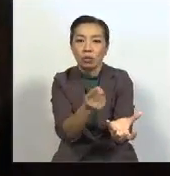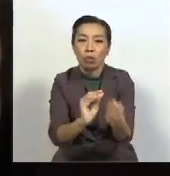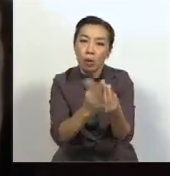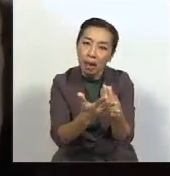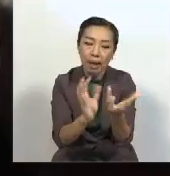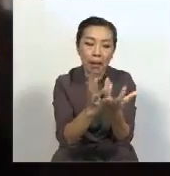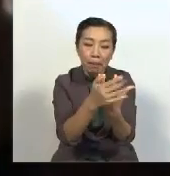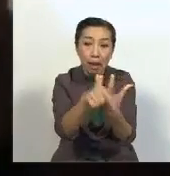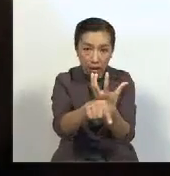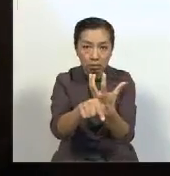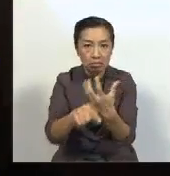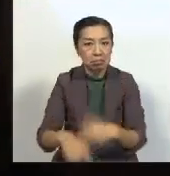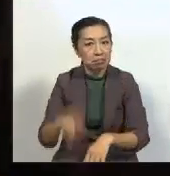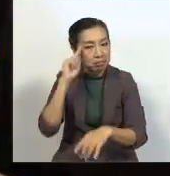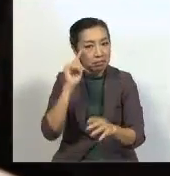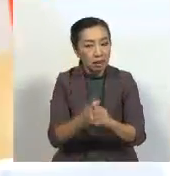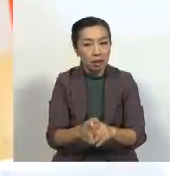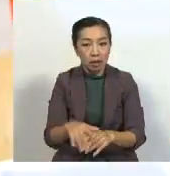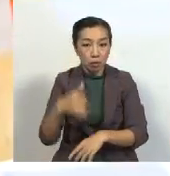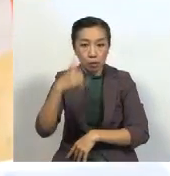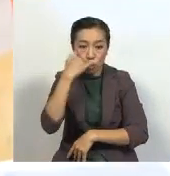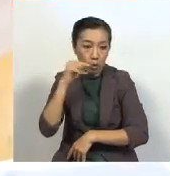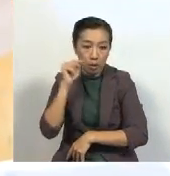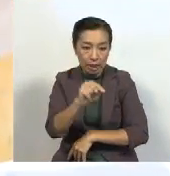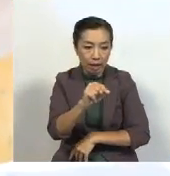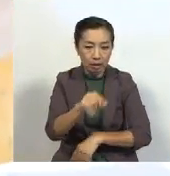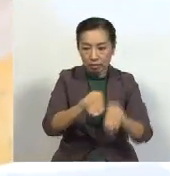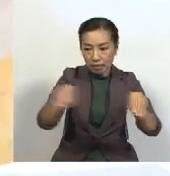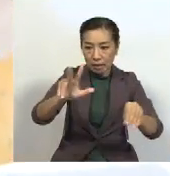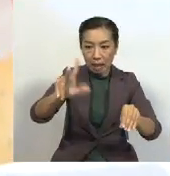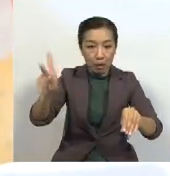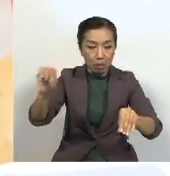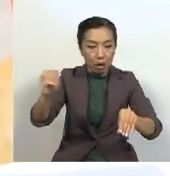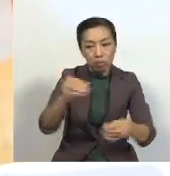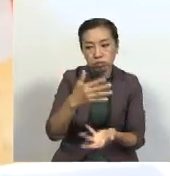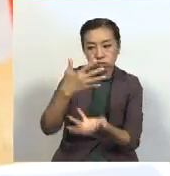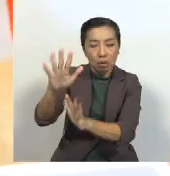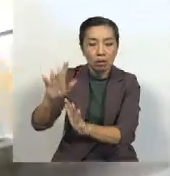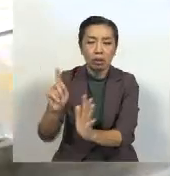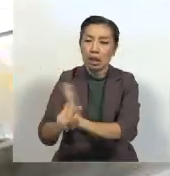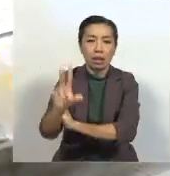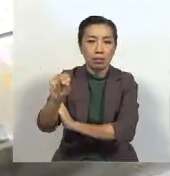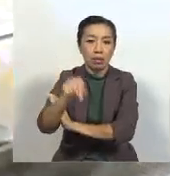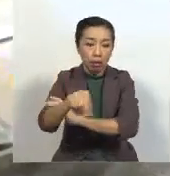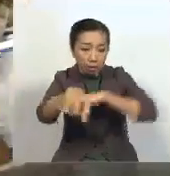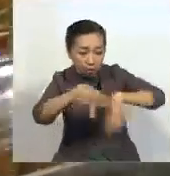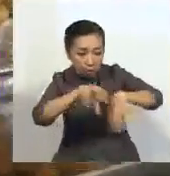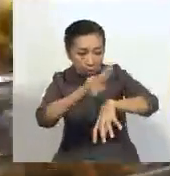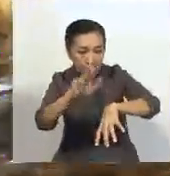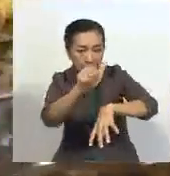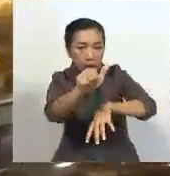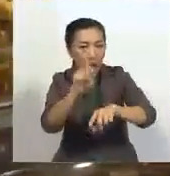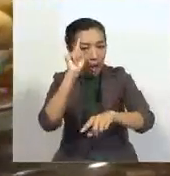จัดส่งในระยะเวลาไม่เกิน30นาทีค่ะในรัศมี3กิโลเมตรมีการบริหารจัดการที่เป็นระบบโดยน